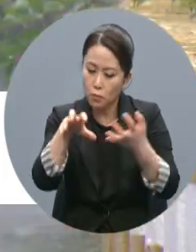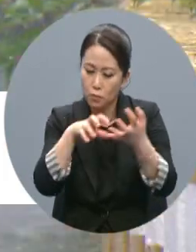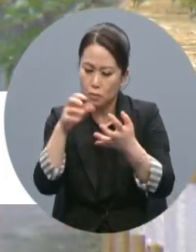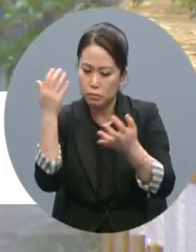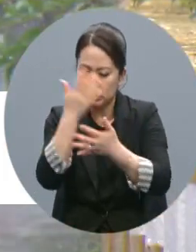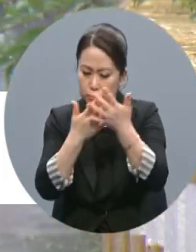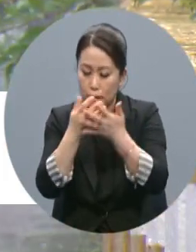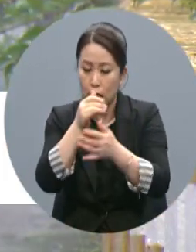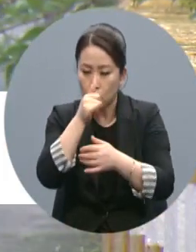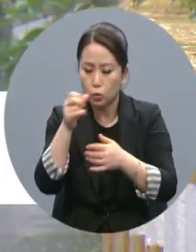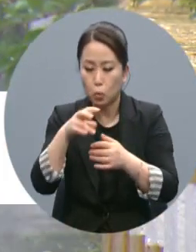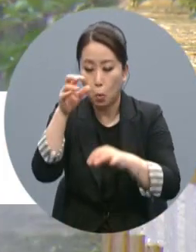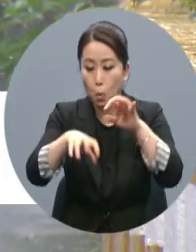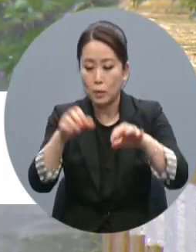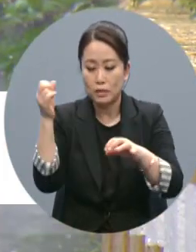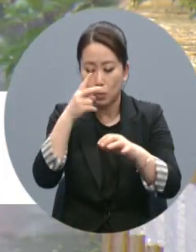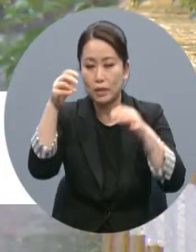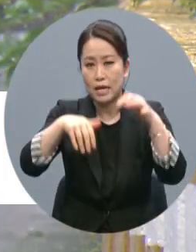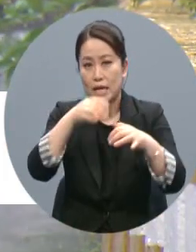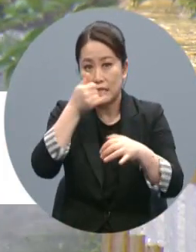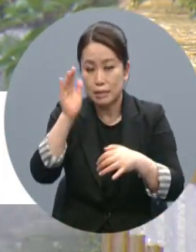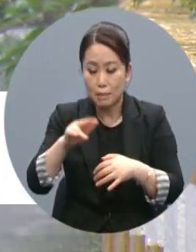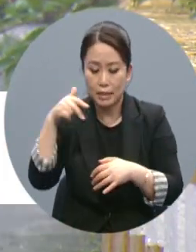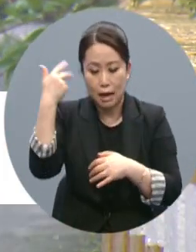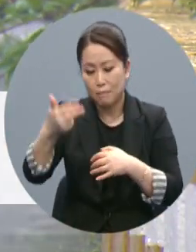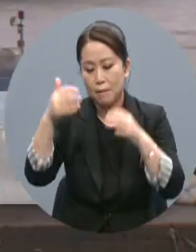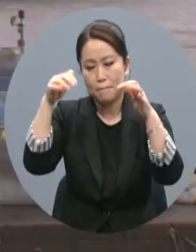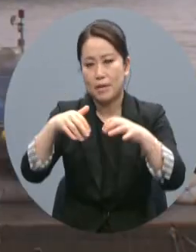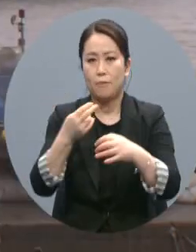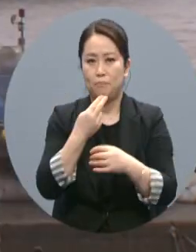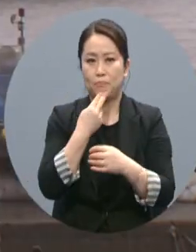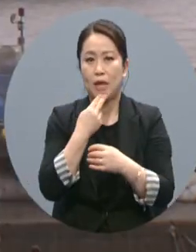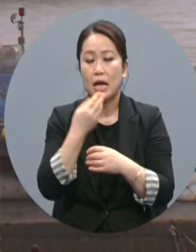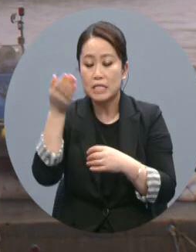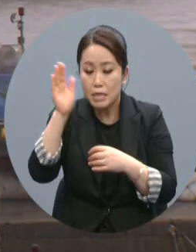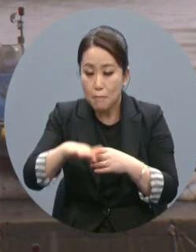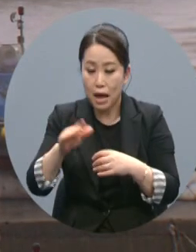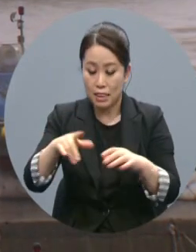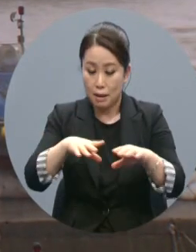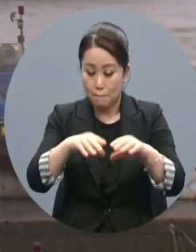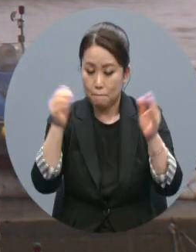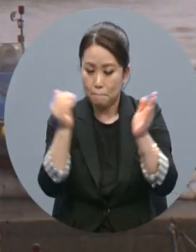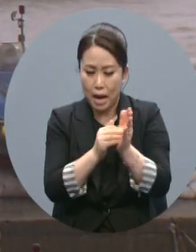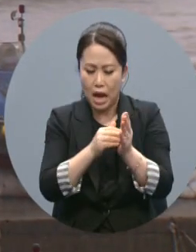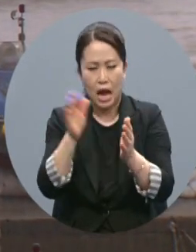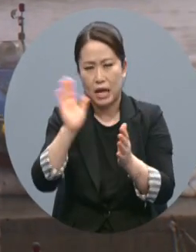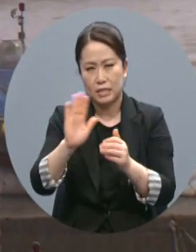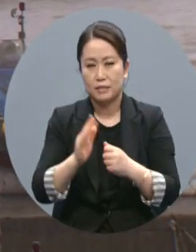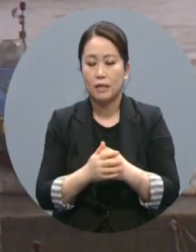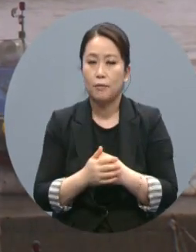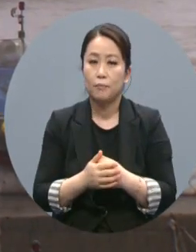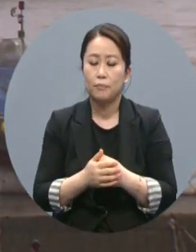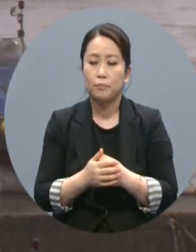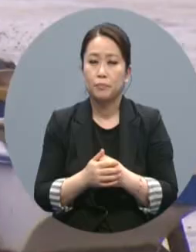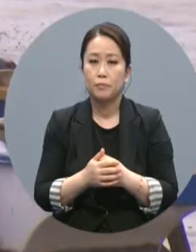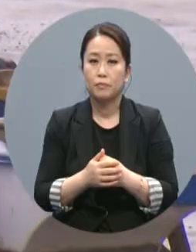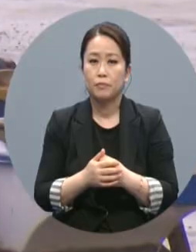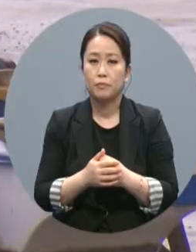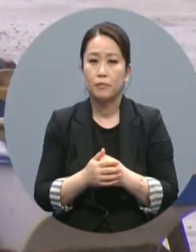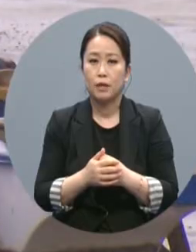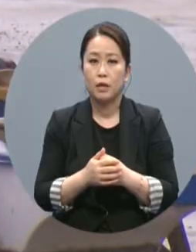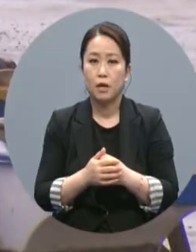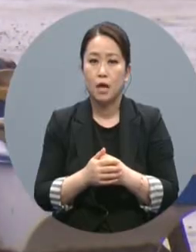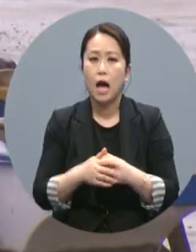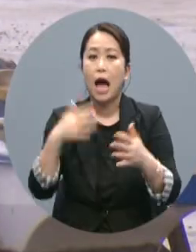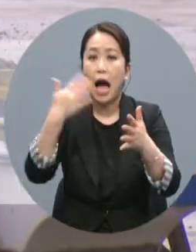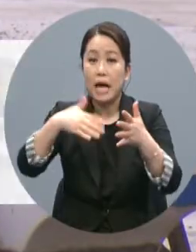소나기가 오겠지만 다음 주는 비 소식이 없습니다. 하지만 장마가 끝났다고 보긴 어렵습니다.